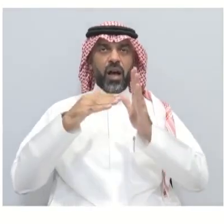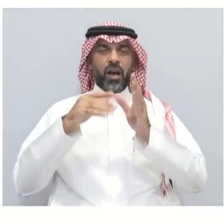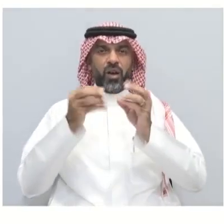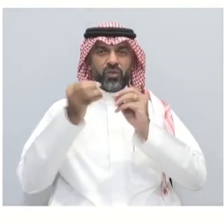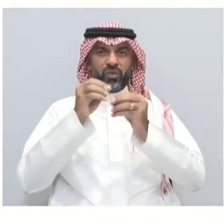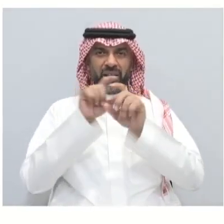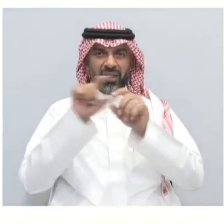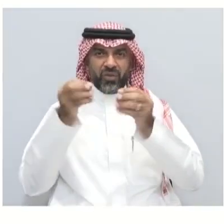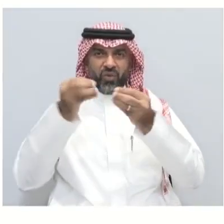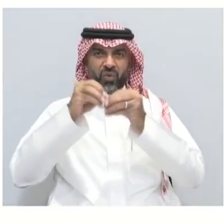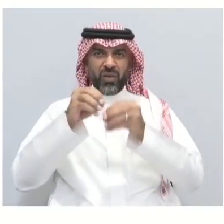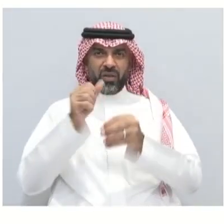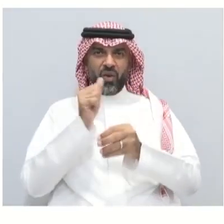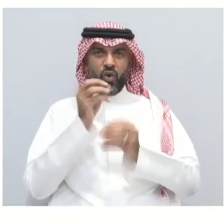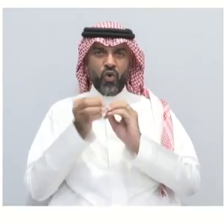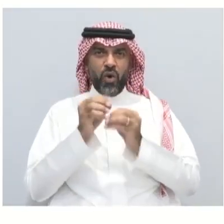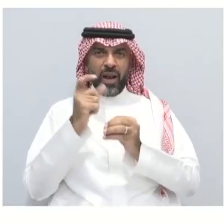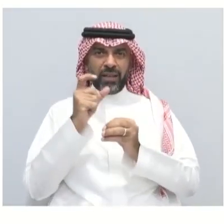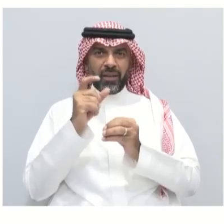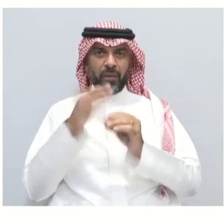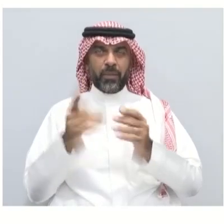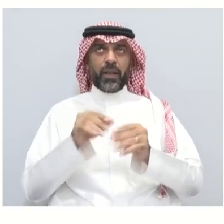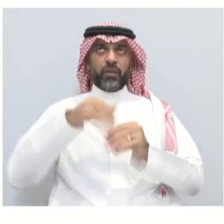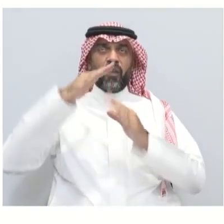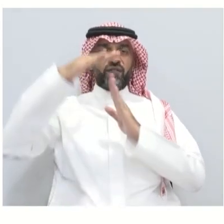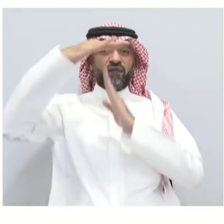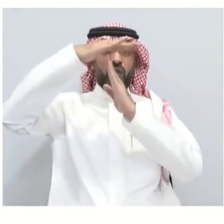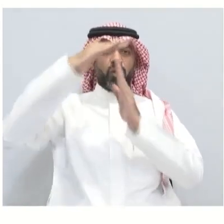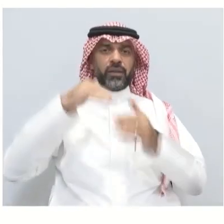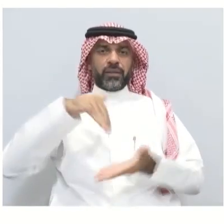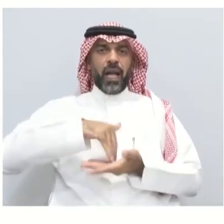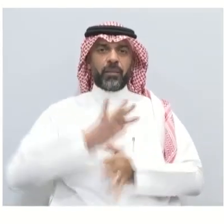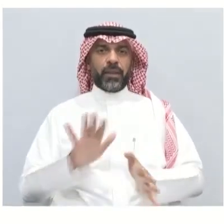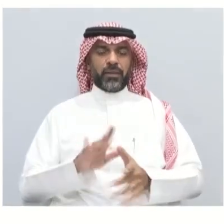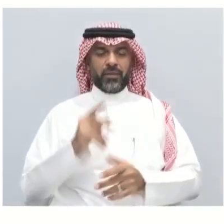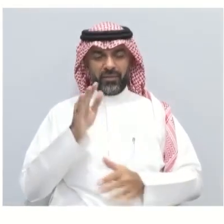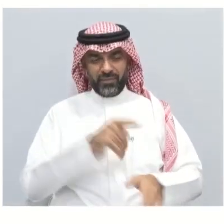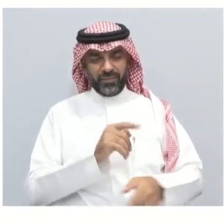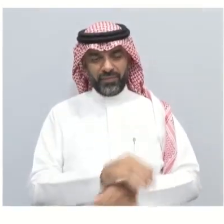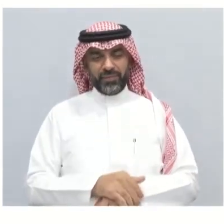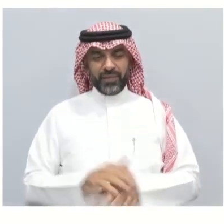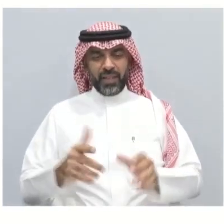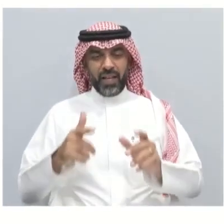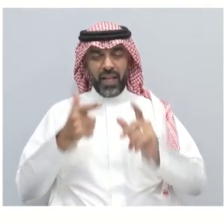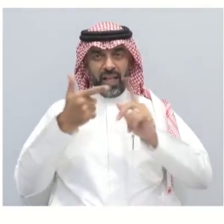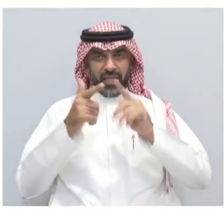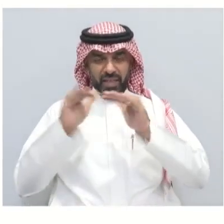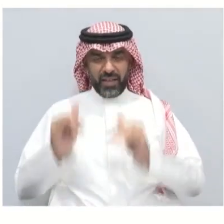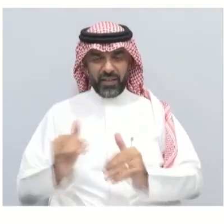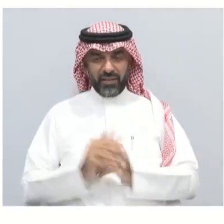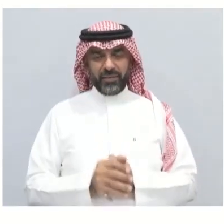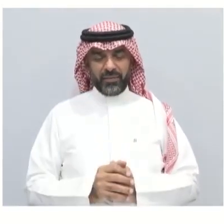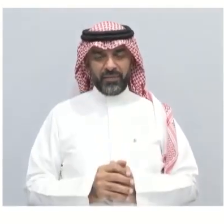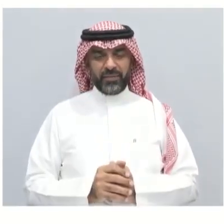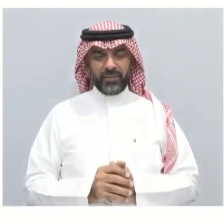اخترنا الحد السفلي والحد العلوي فقط احسنتم طيب الشكل الثاني لاحظوا